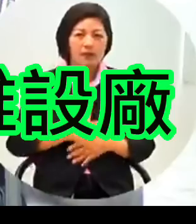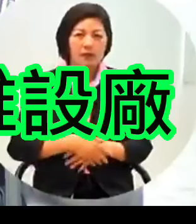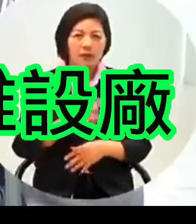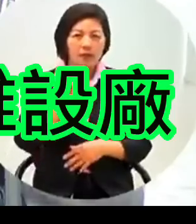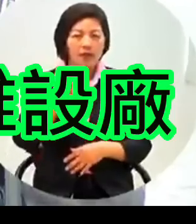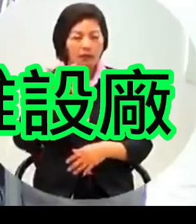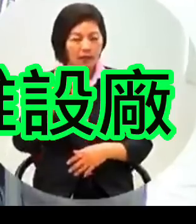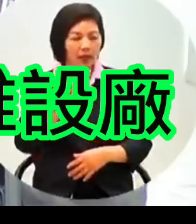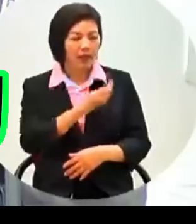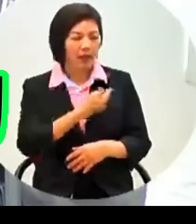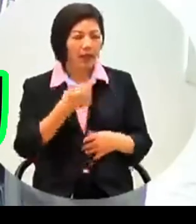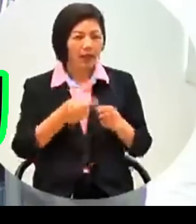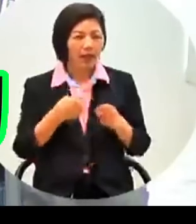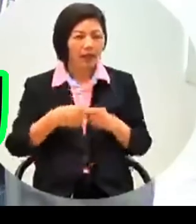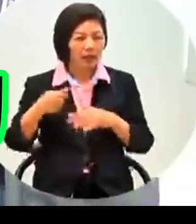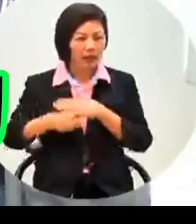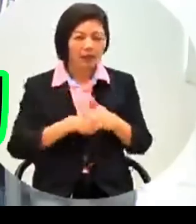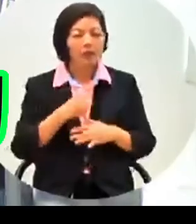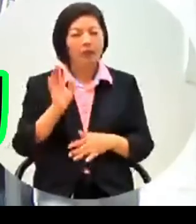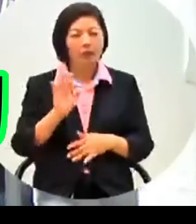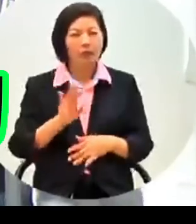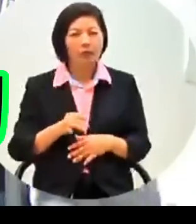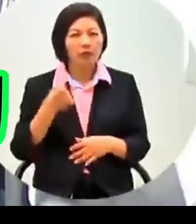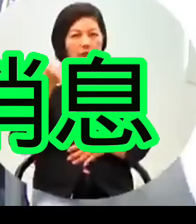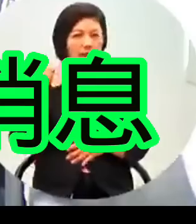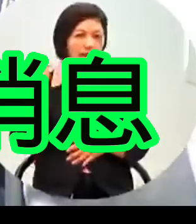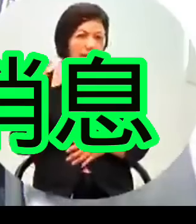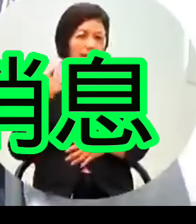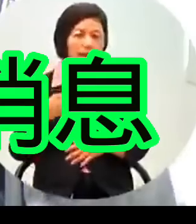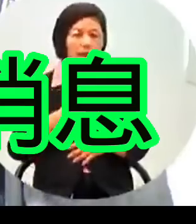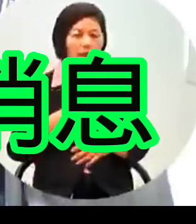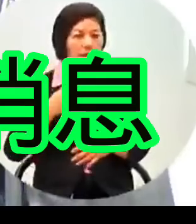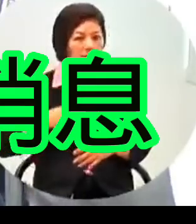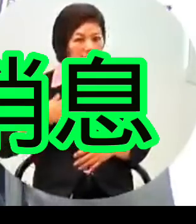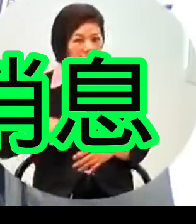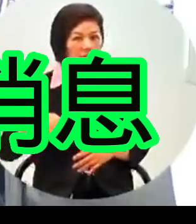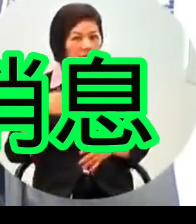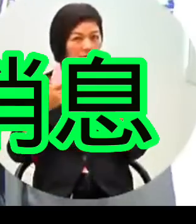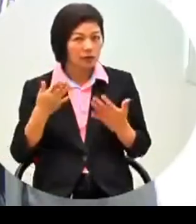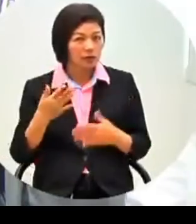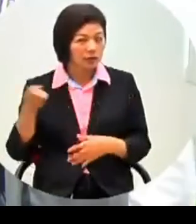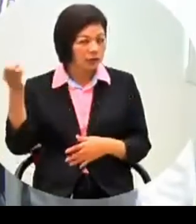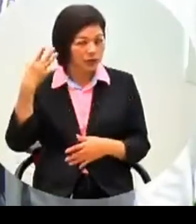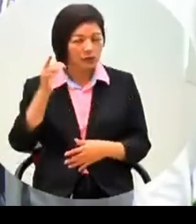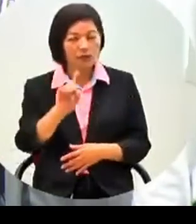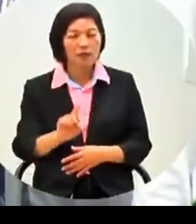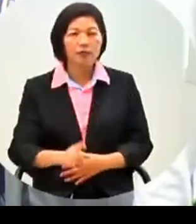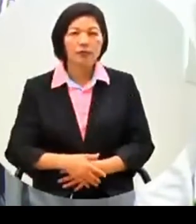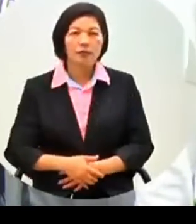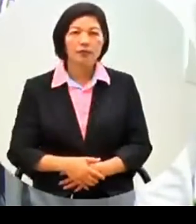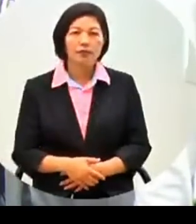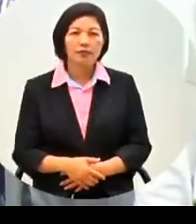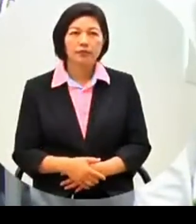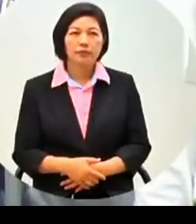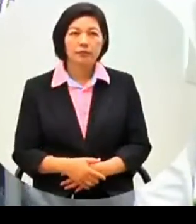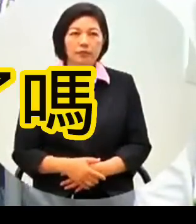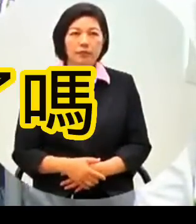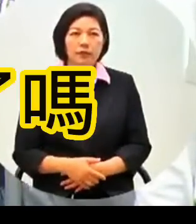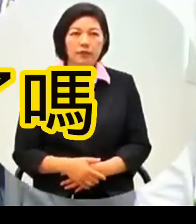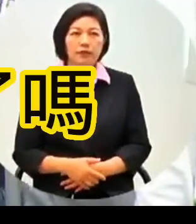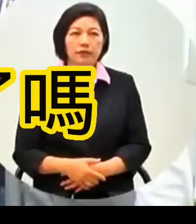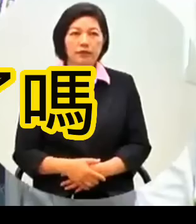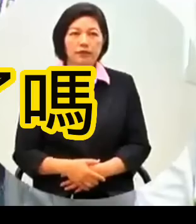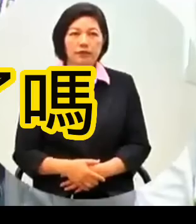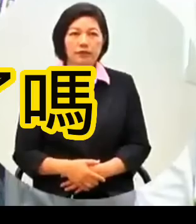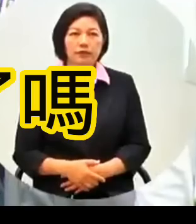不到高雄设厂，你是几天前知道的？你几天前知道这个消息？ 没啦，那个少廷。 几